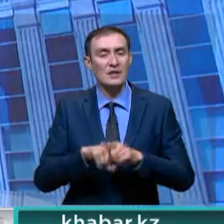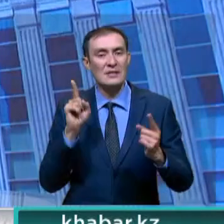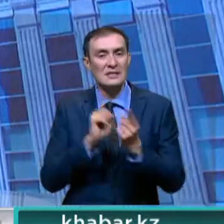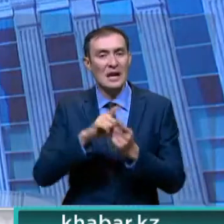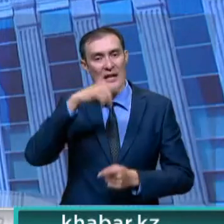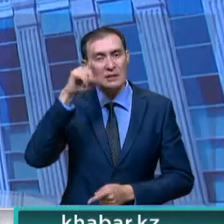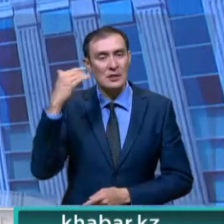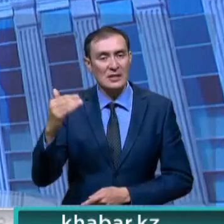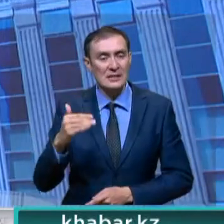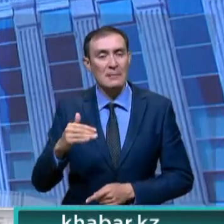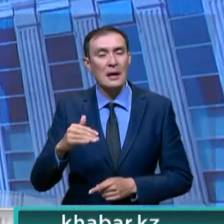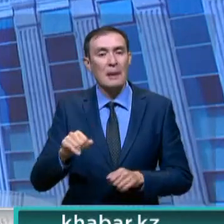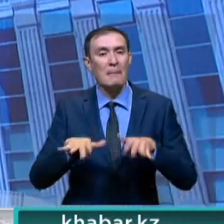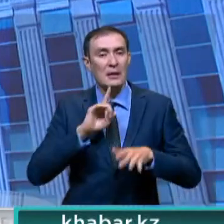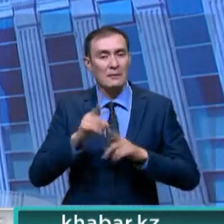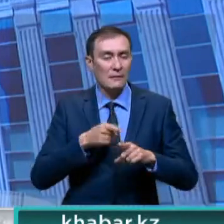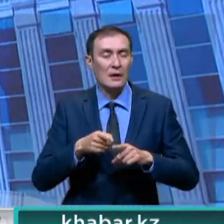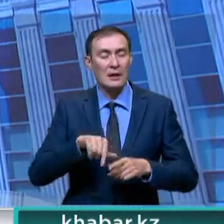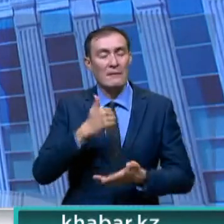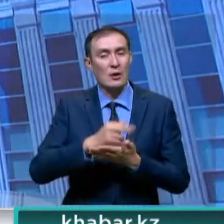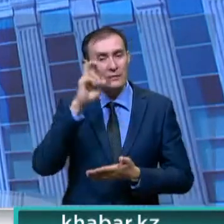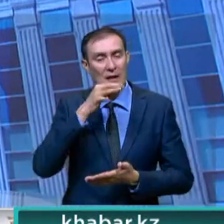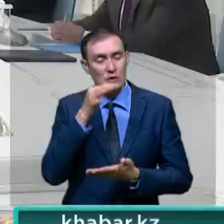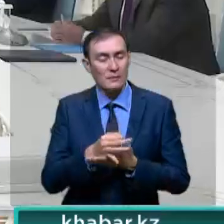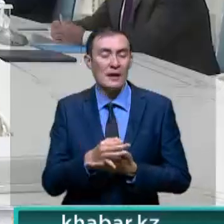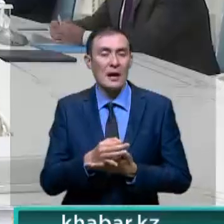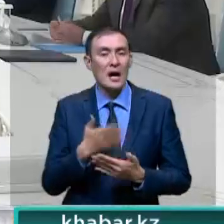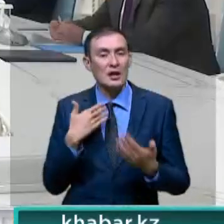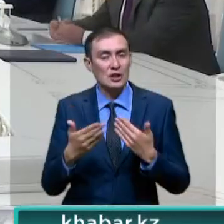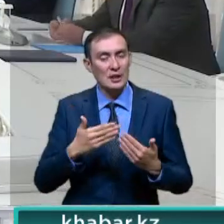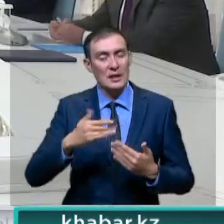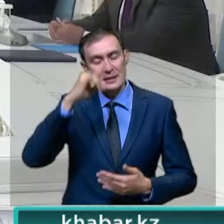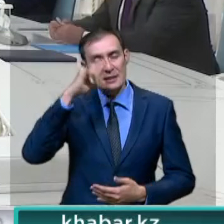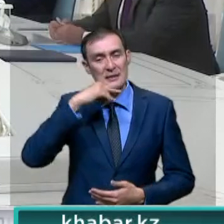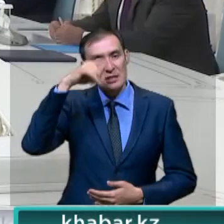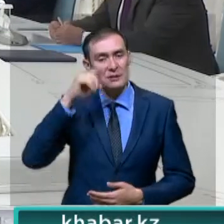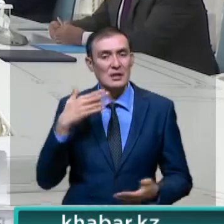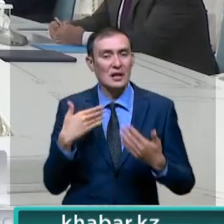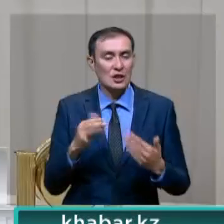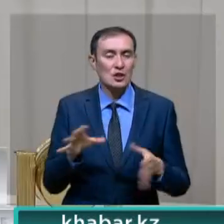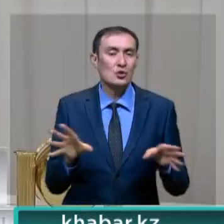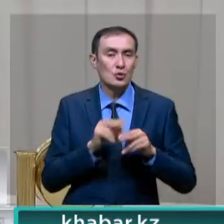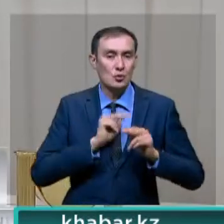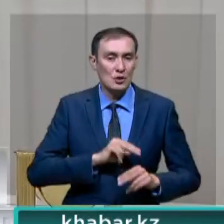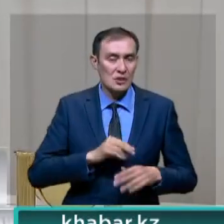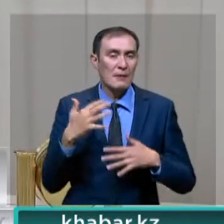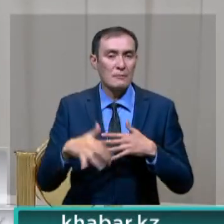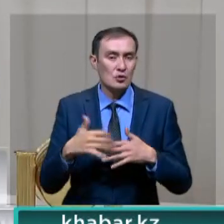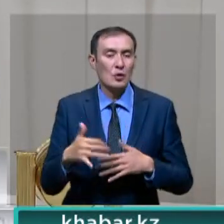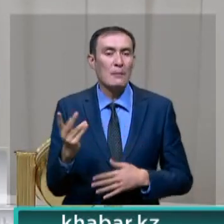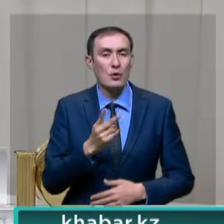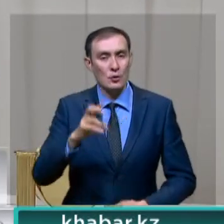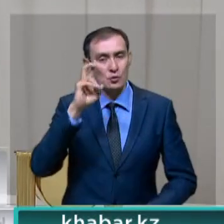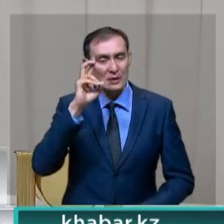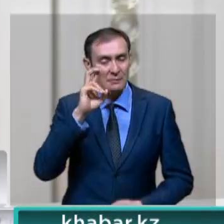с азербайджанским парламентарием. Глава государства подчеркнул особый характер казахско-азербайджанских отношений, отметив, что сотрудничество между